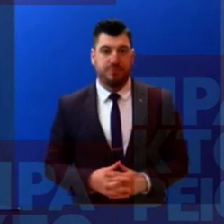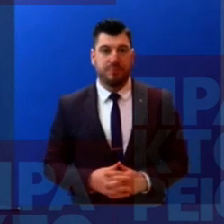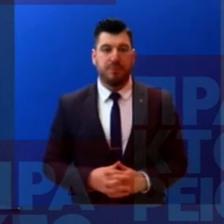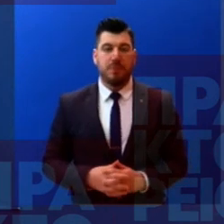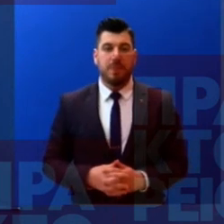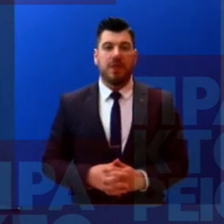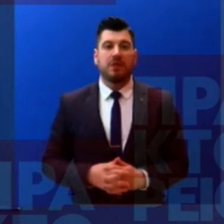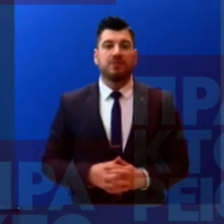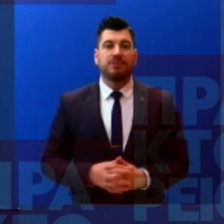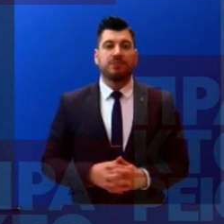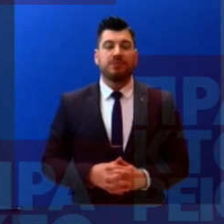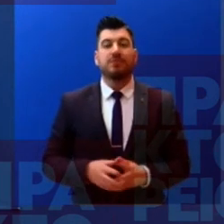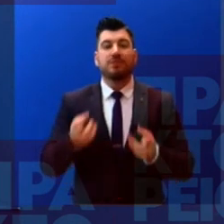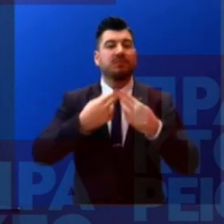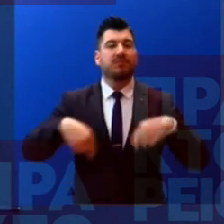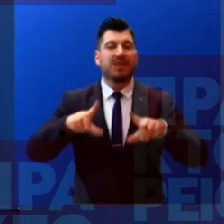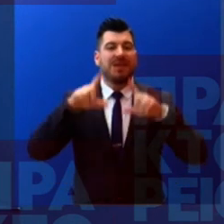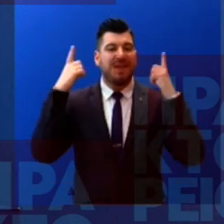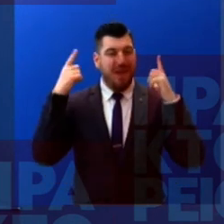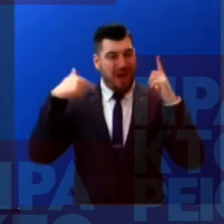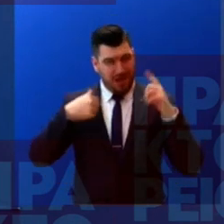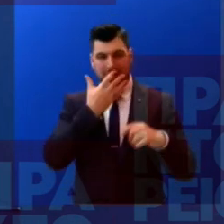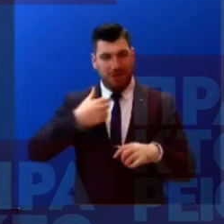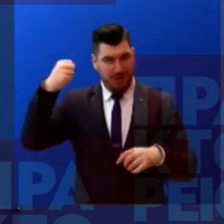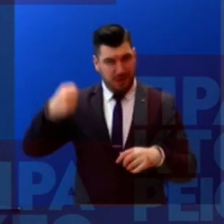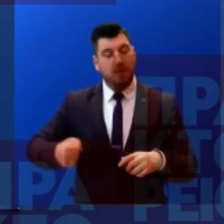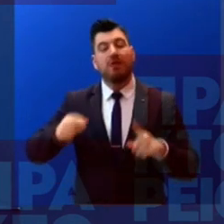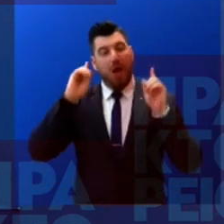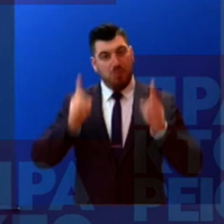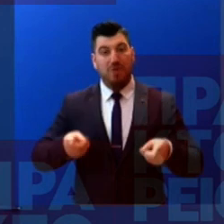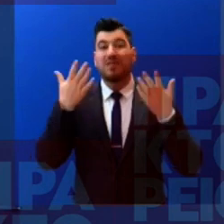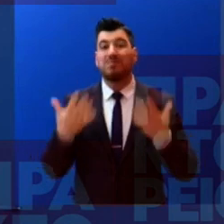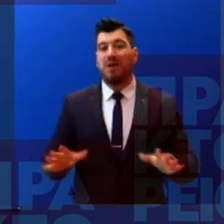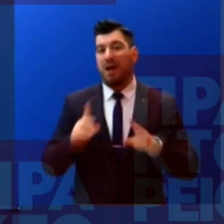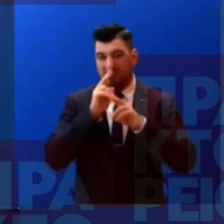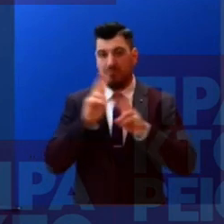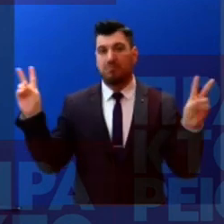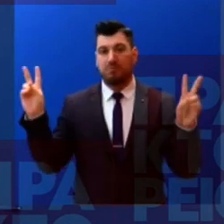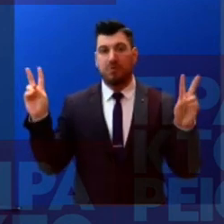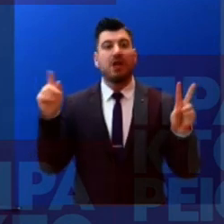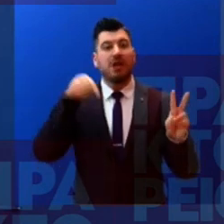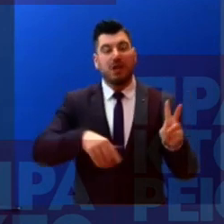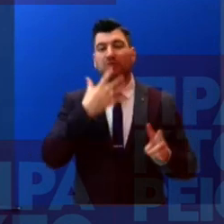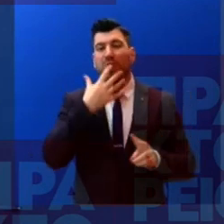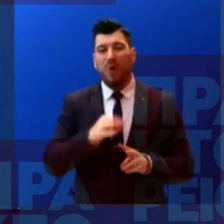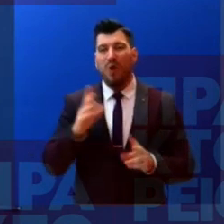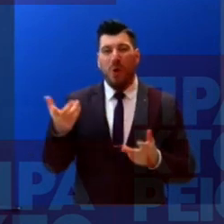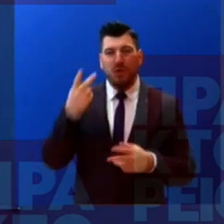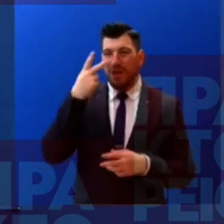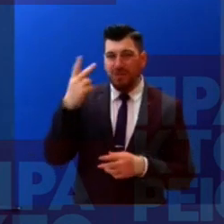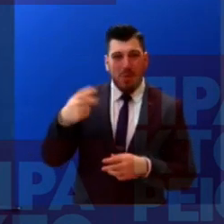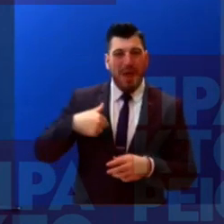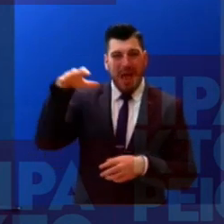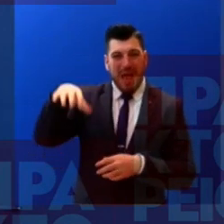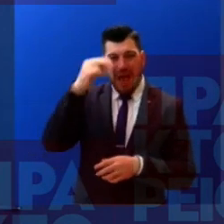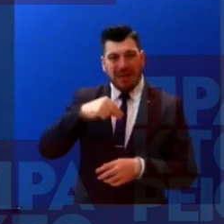Οι αποφάσεις της Διαρκούς Ιεράς Συνόδου είναι ξεκάθαρες. Γι' αυτό αποδοκιμάζουμε περιστατικά όπως αυτά που παρατηρήθηκαν σε